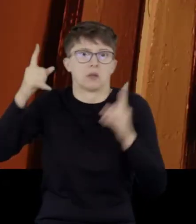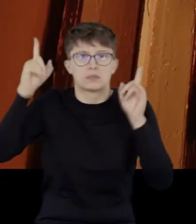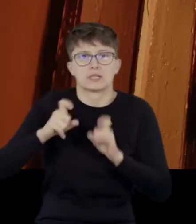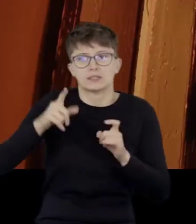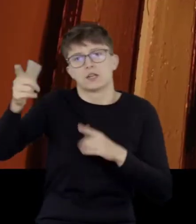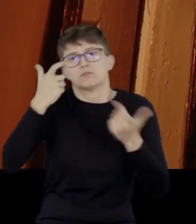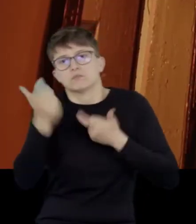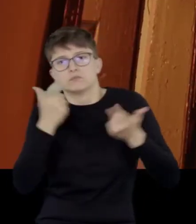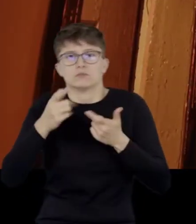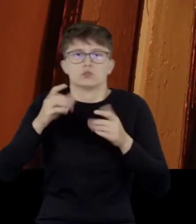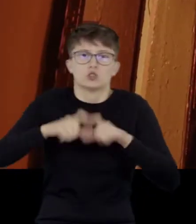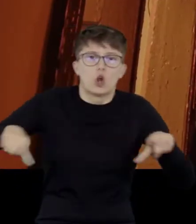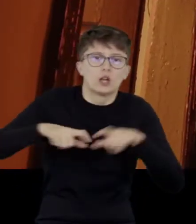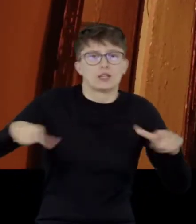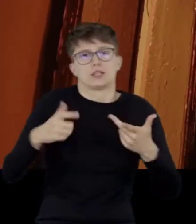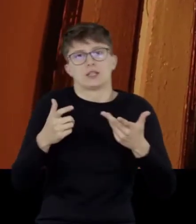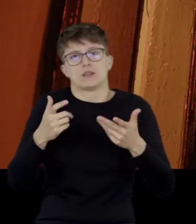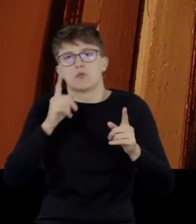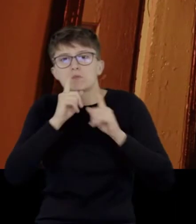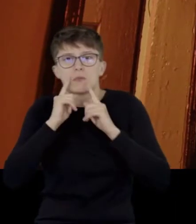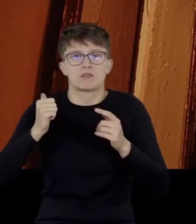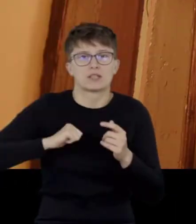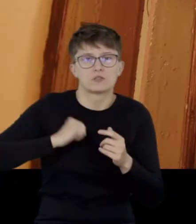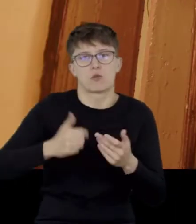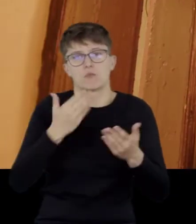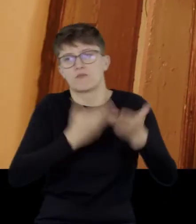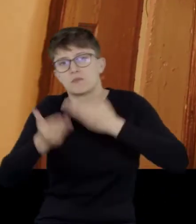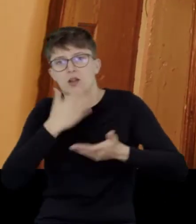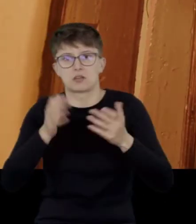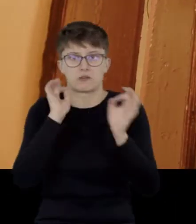że zaczęli zsuwać stoliki, rozmawiać ze